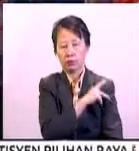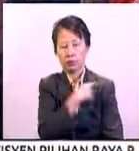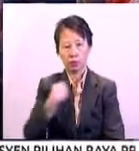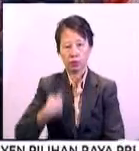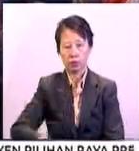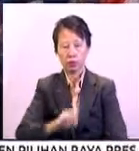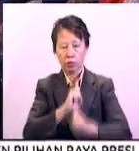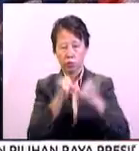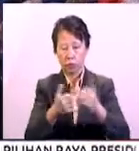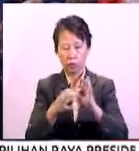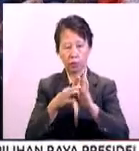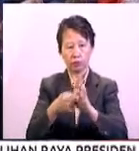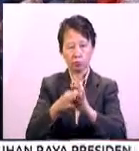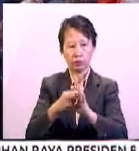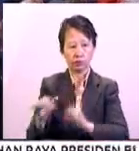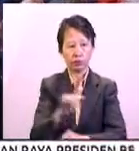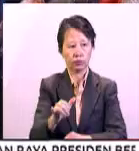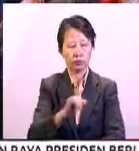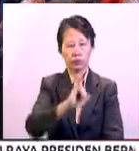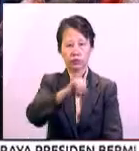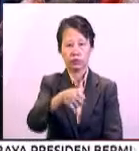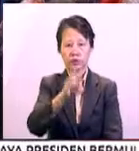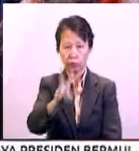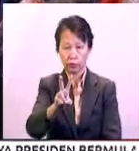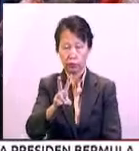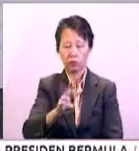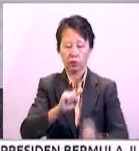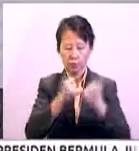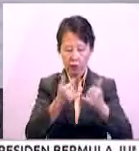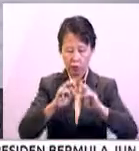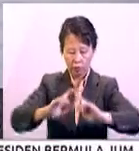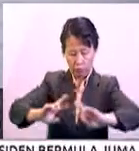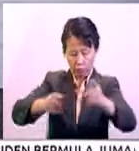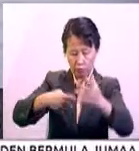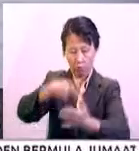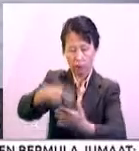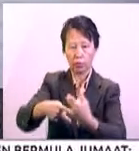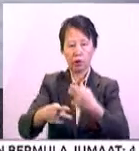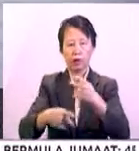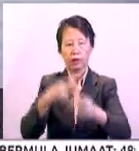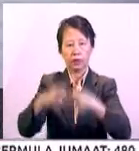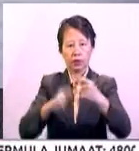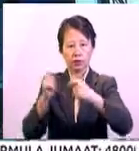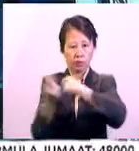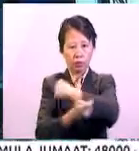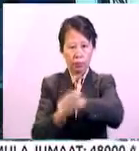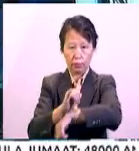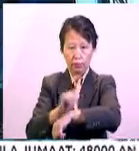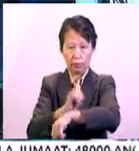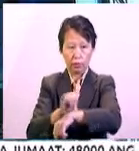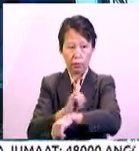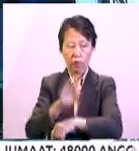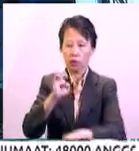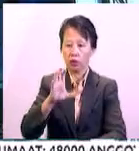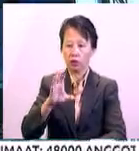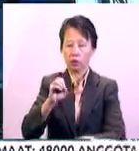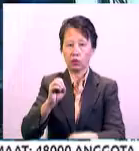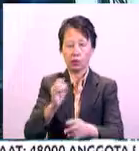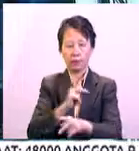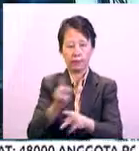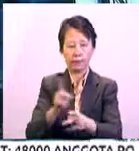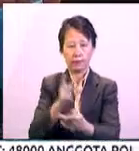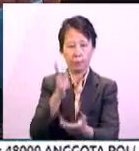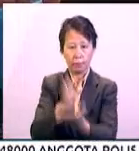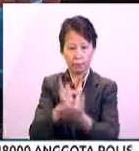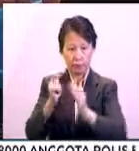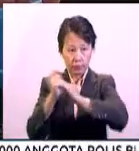syarikat usaha sama JV. Syarikat usaha sama itu akan membangunkan projek pembinaan Taman Perindustrian Eco Business Park, Park 5